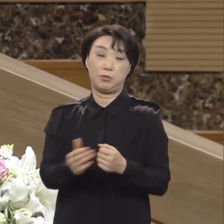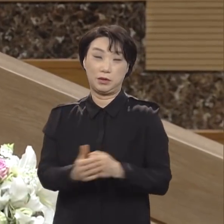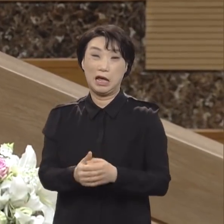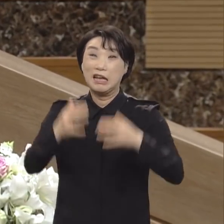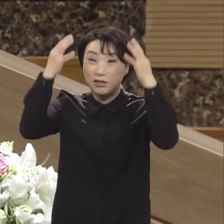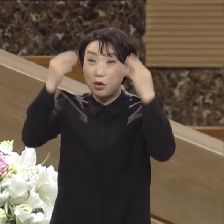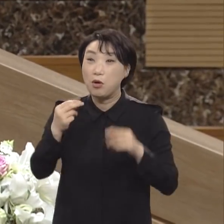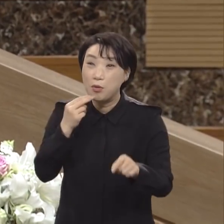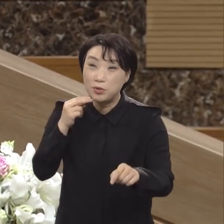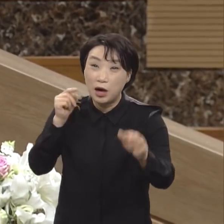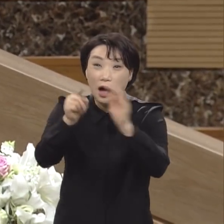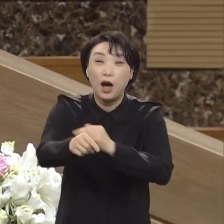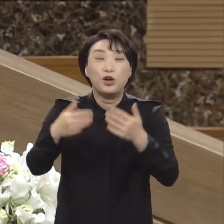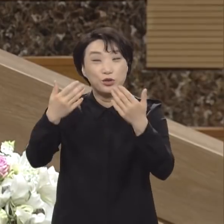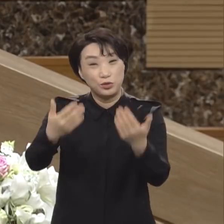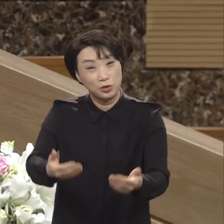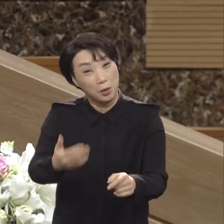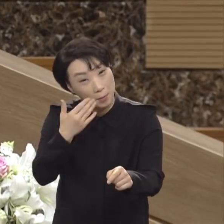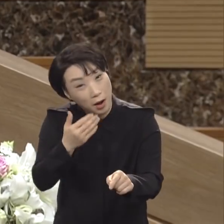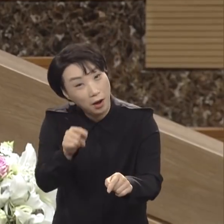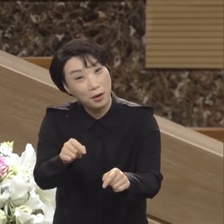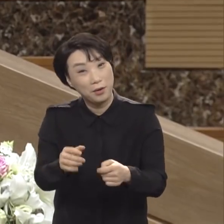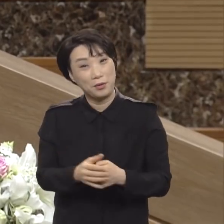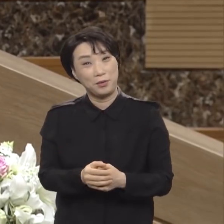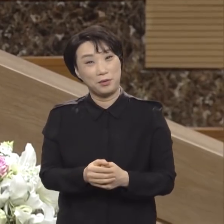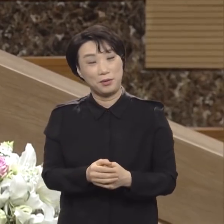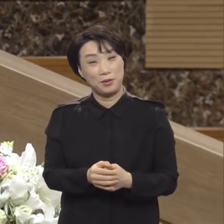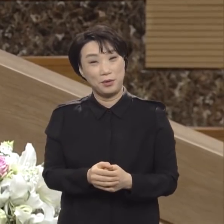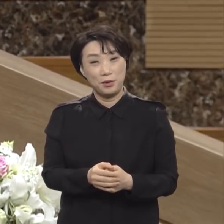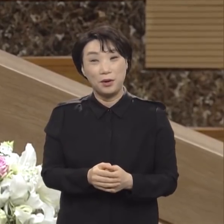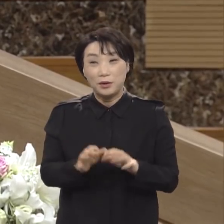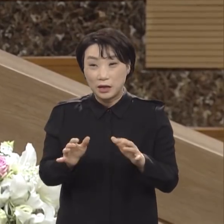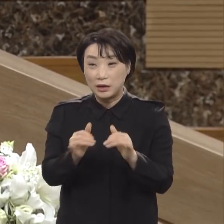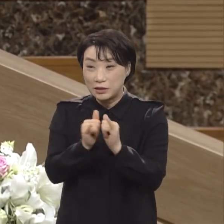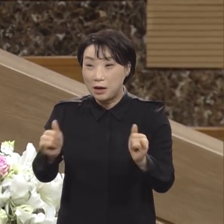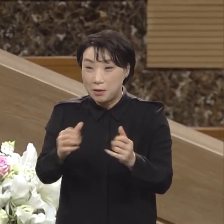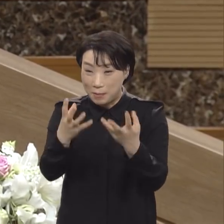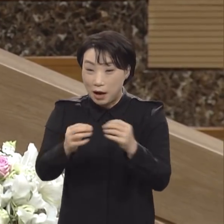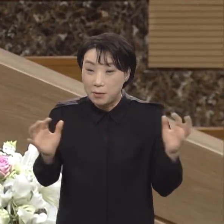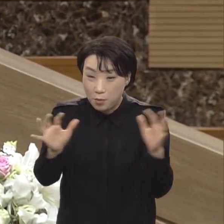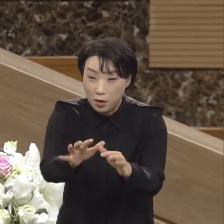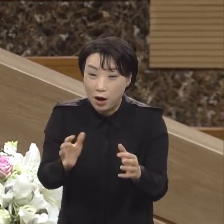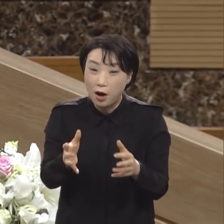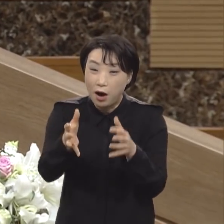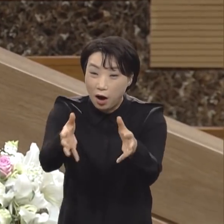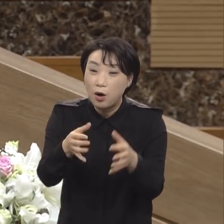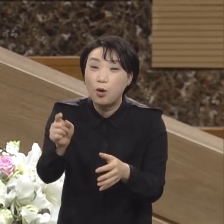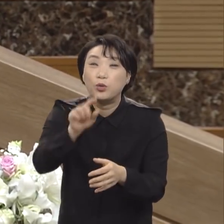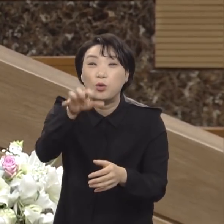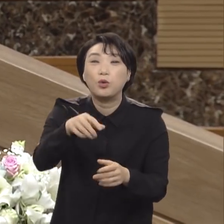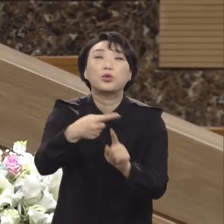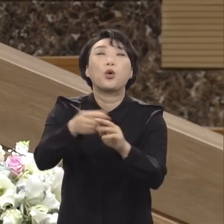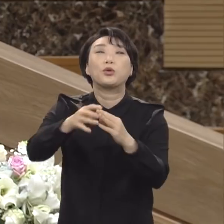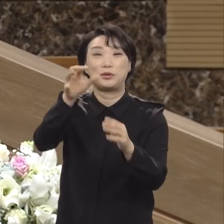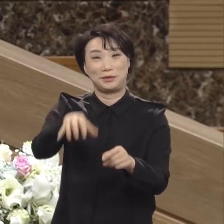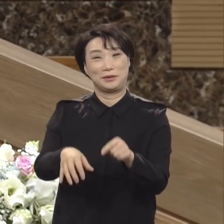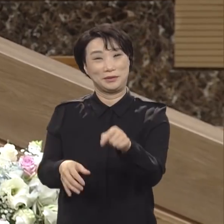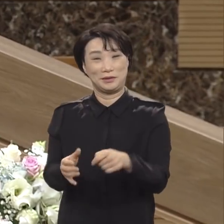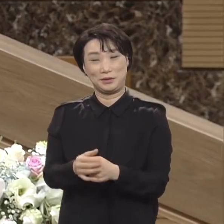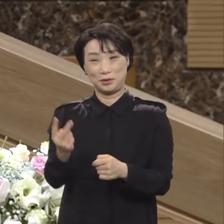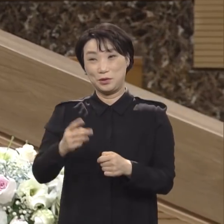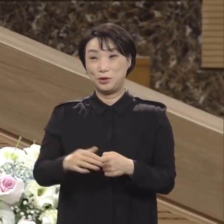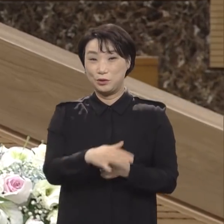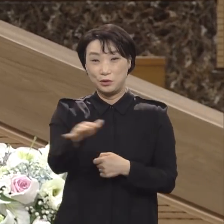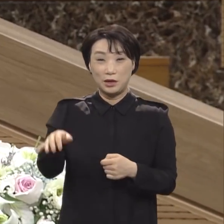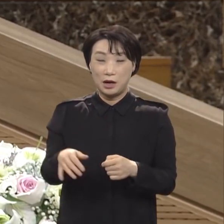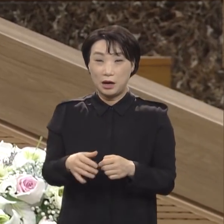덥지 않고 가서 쉴 수 있는 게 교회예요. 어디가 사람 많이 모여서 얘기할 수 있는 데가 교회예요. 또